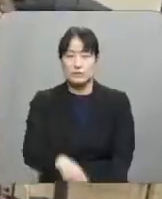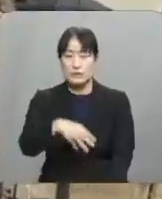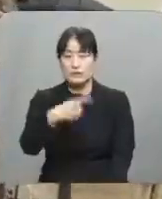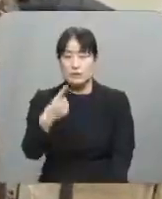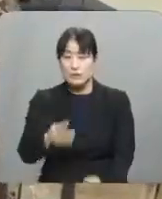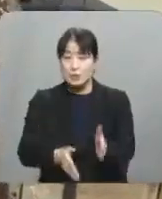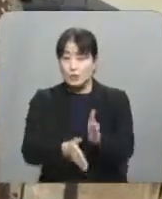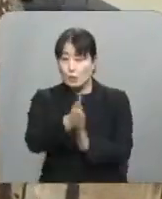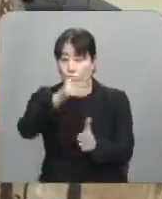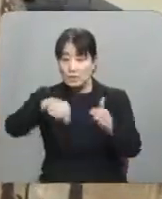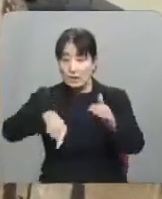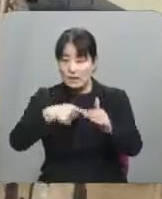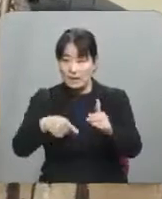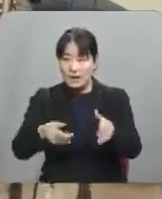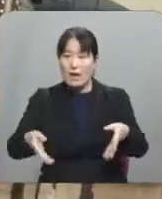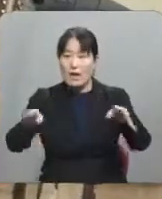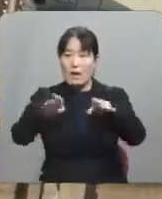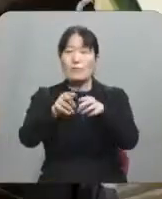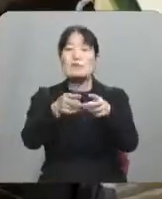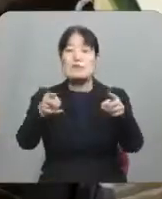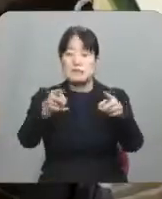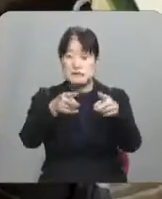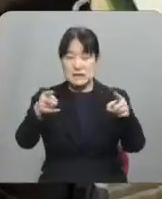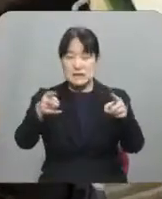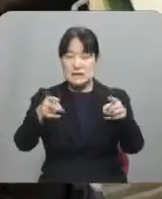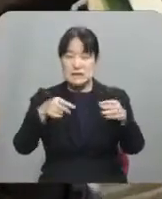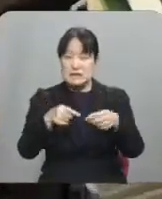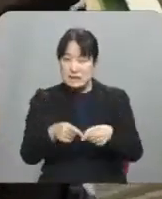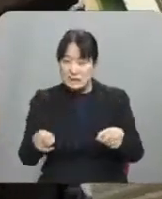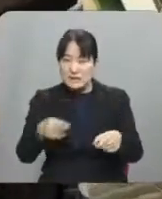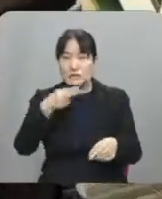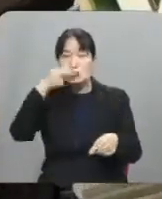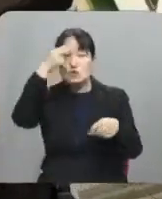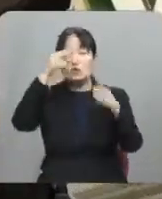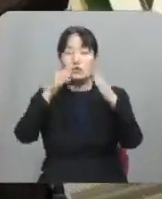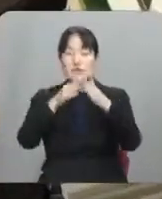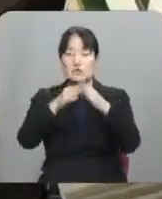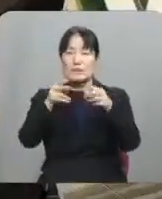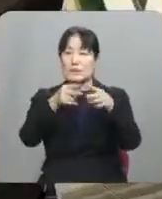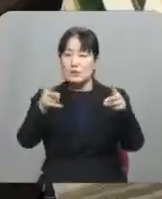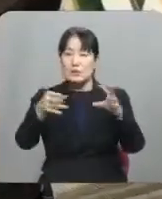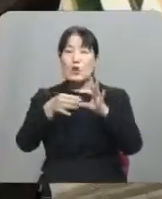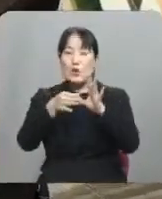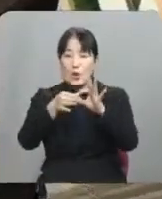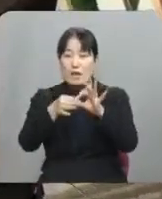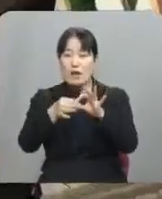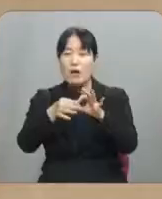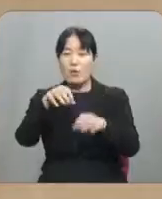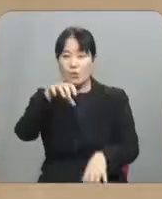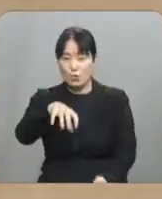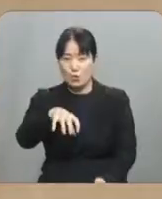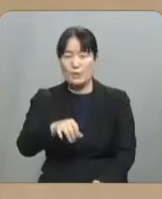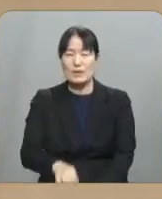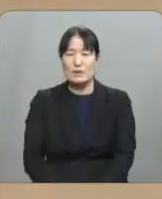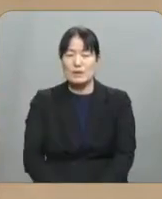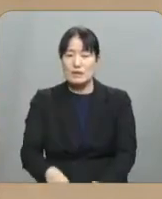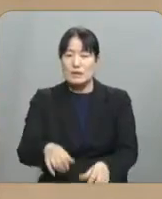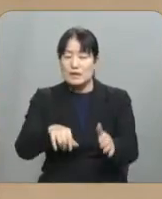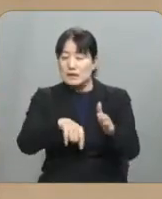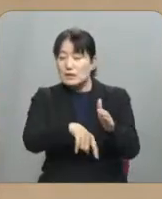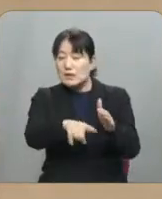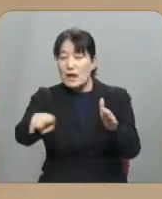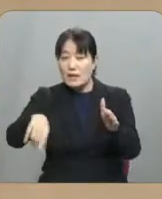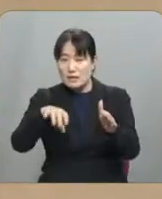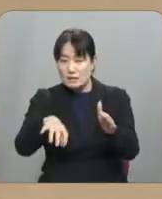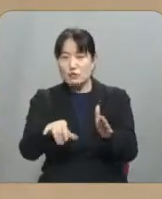삼척 도심에 있는 2층짜리 건물입니다. 1층은 유흥업소고 2층도 관련 사업장입니다. 지역에선